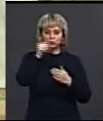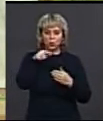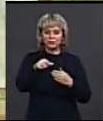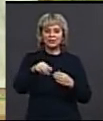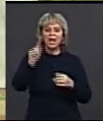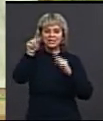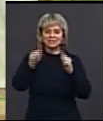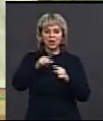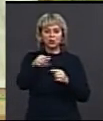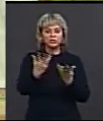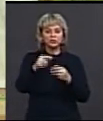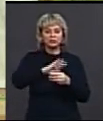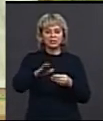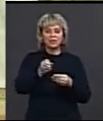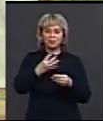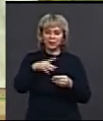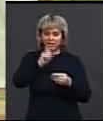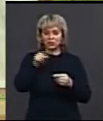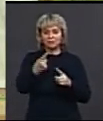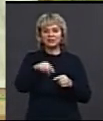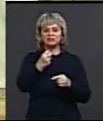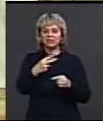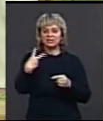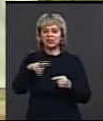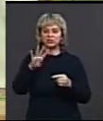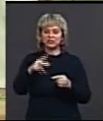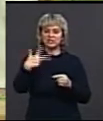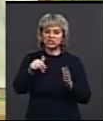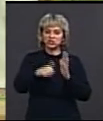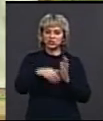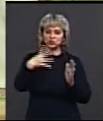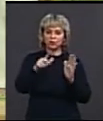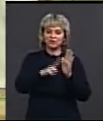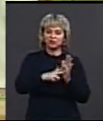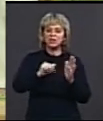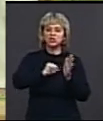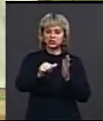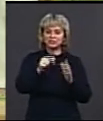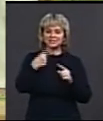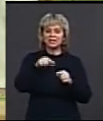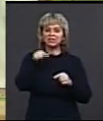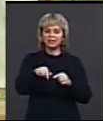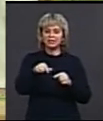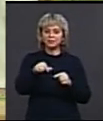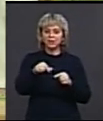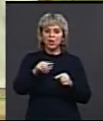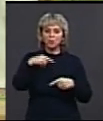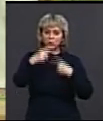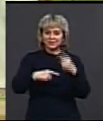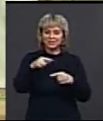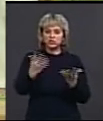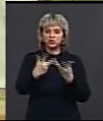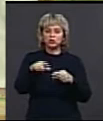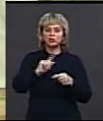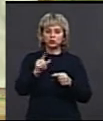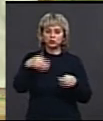астрологии буддийской они считаются неблагоприятными. Это 12, 24, 36, 48, 60. И по традиции считается,